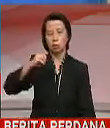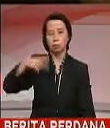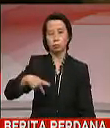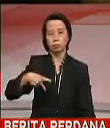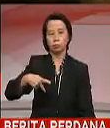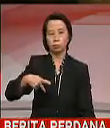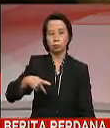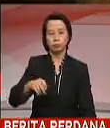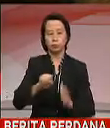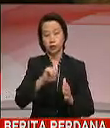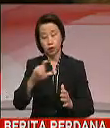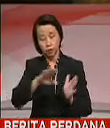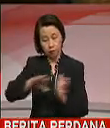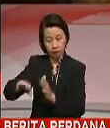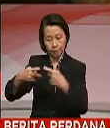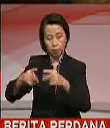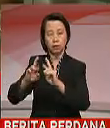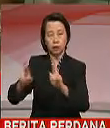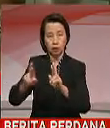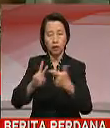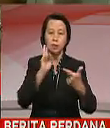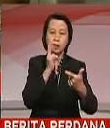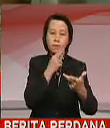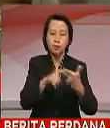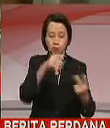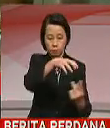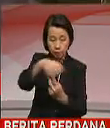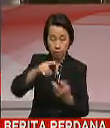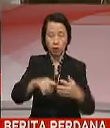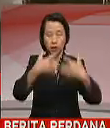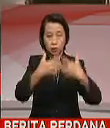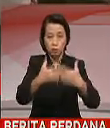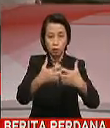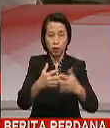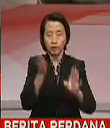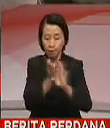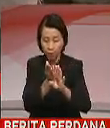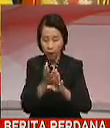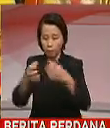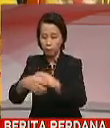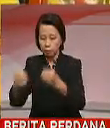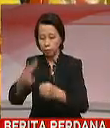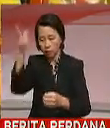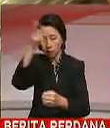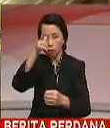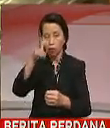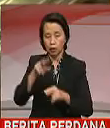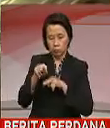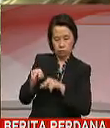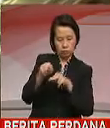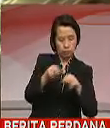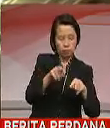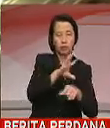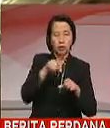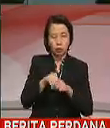standard sop selain Pasaraya restoran penjaja kilang bank dan pejabat kerajaan pemantauan turut